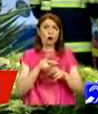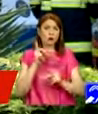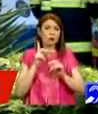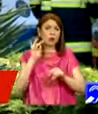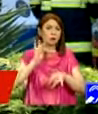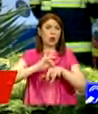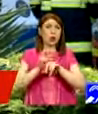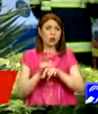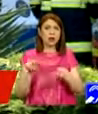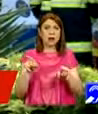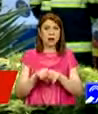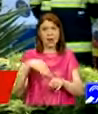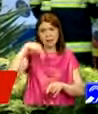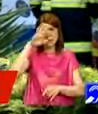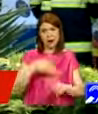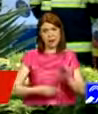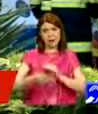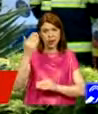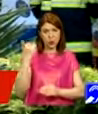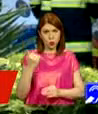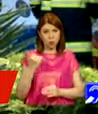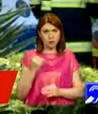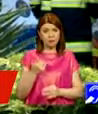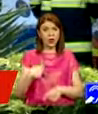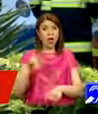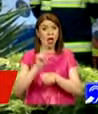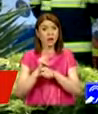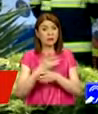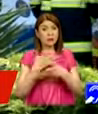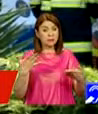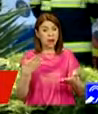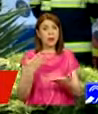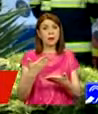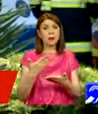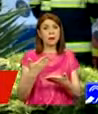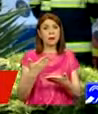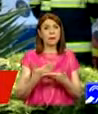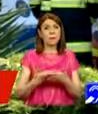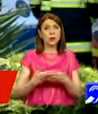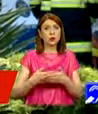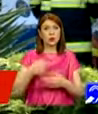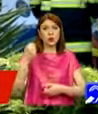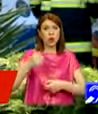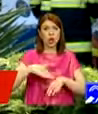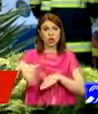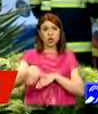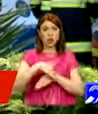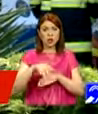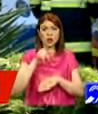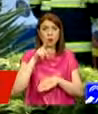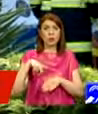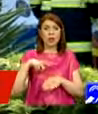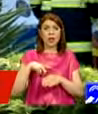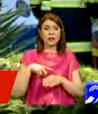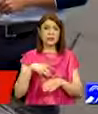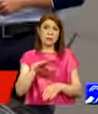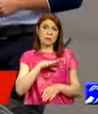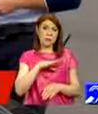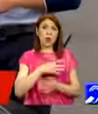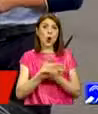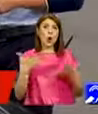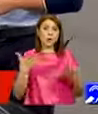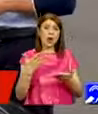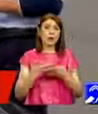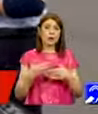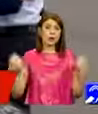urgență, similar cu cel din zilele trecute, o mare atenție fiind acordată arterelor rutiere pe care există risc crescut de